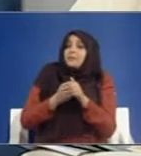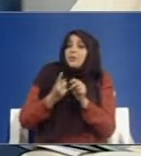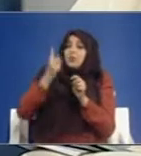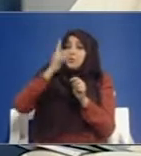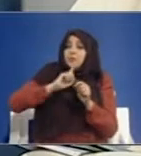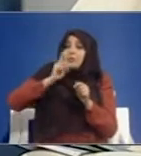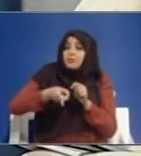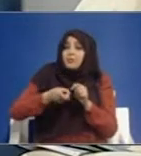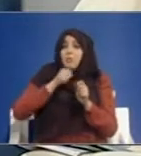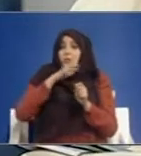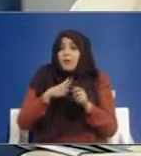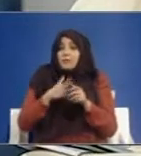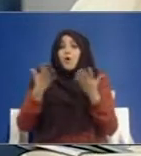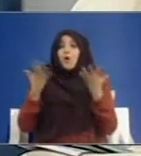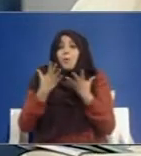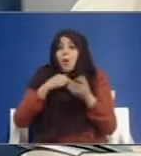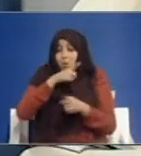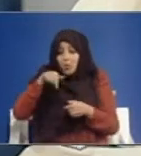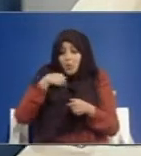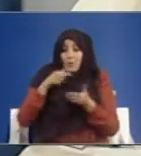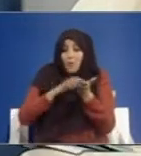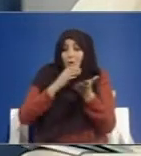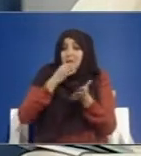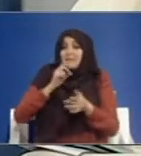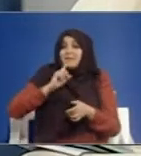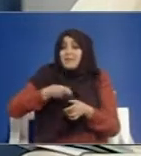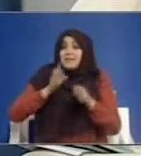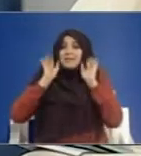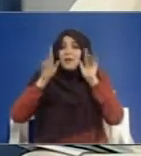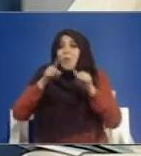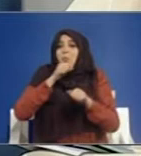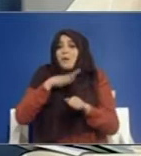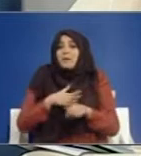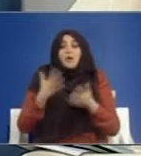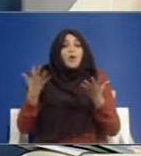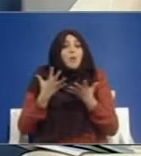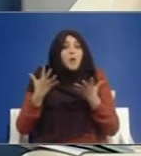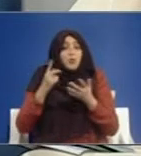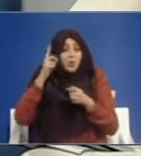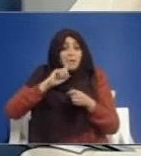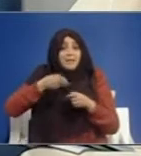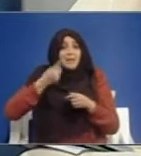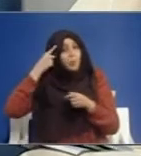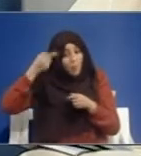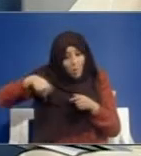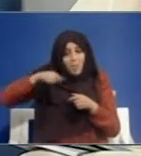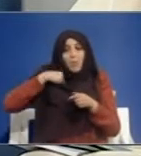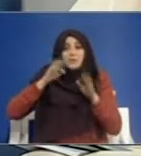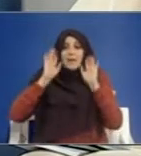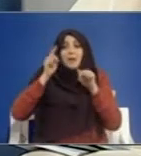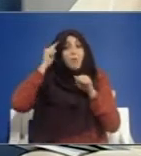وملائكته يصلون على النبي يا أيها الذين آمنوا صلوا عليه وسلموا تسليما. قالوا ربي أمرنا أن نصلي ونسلم عليك